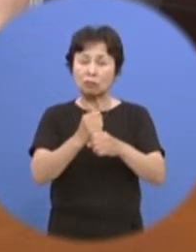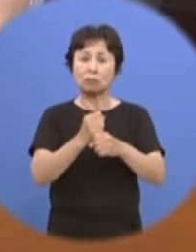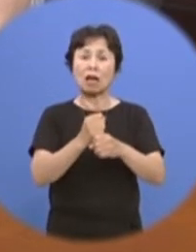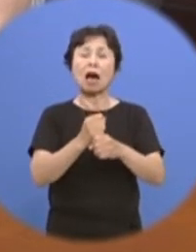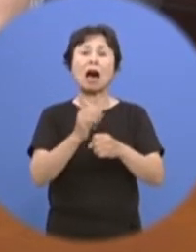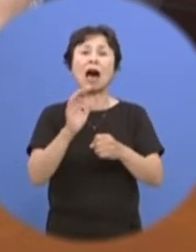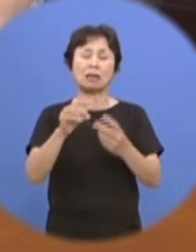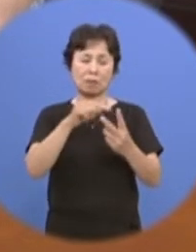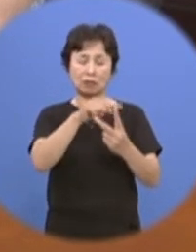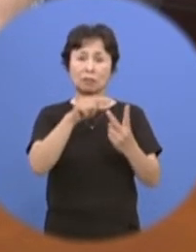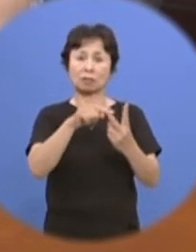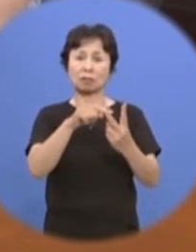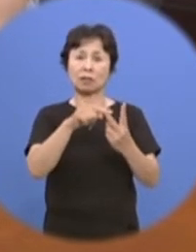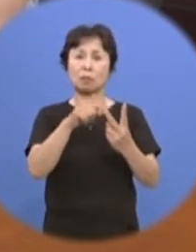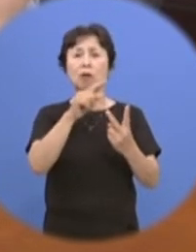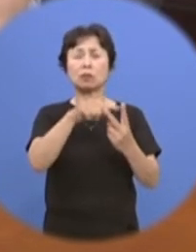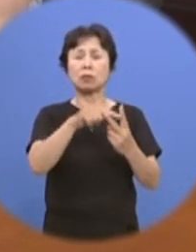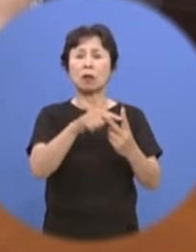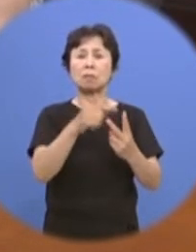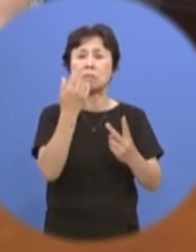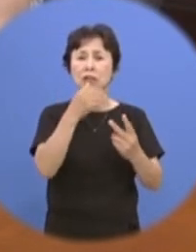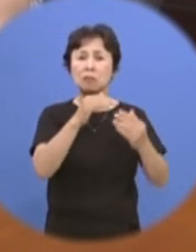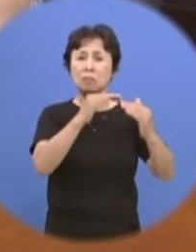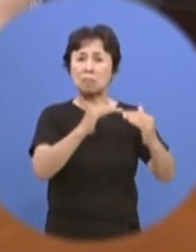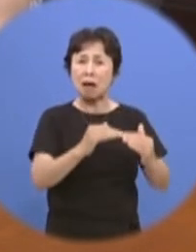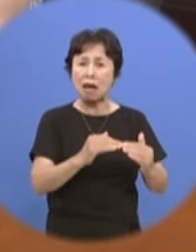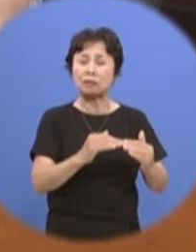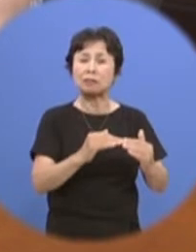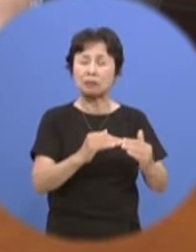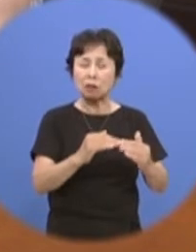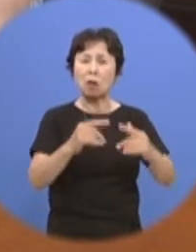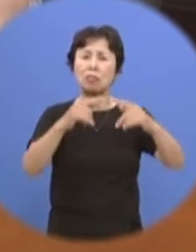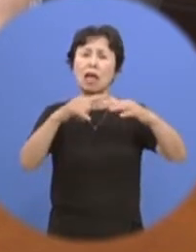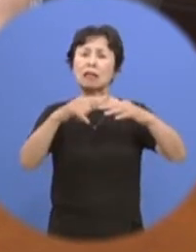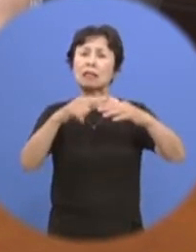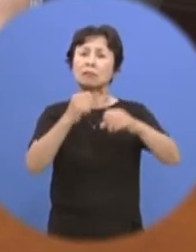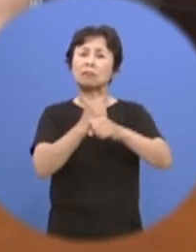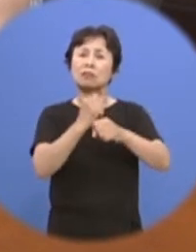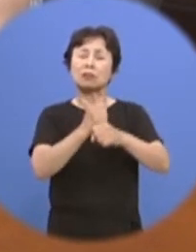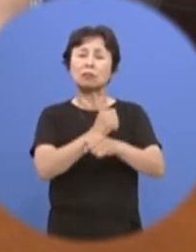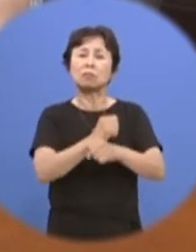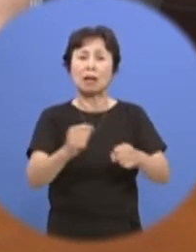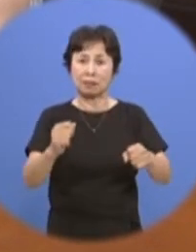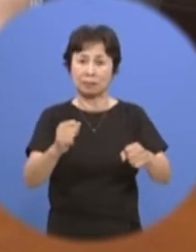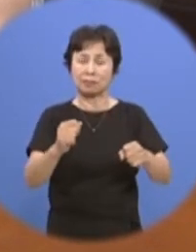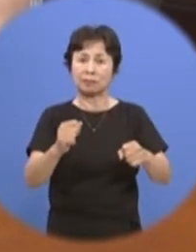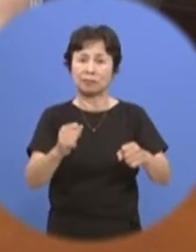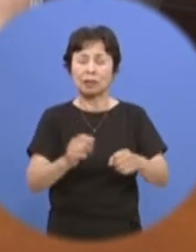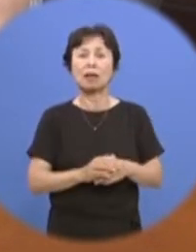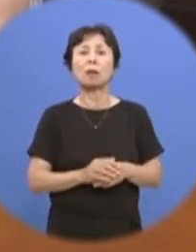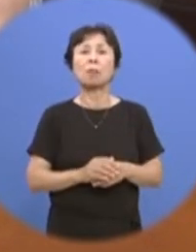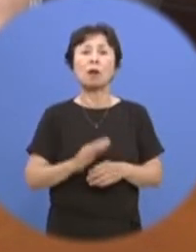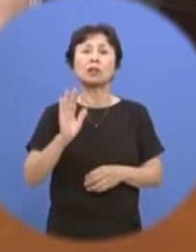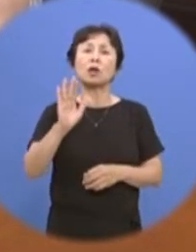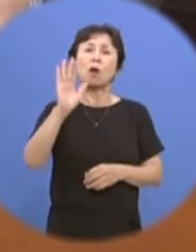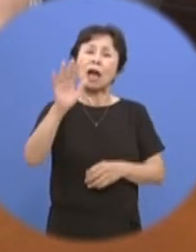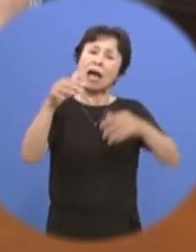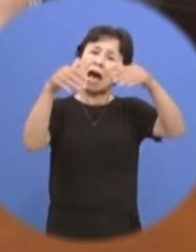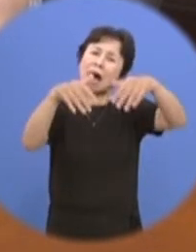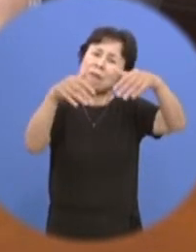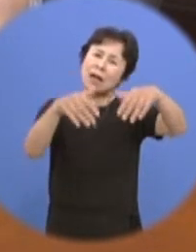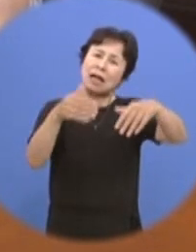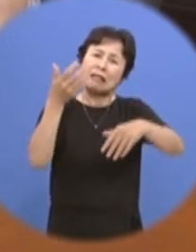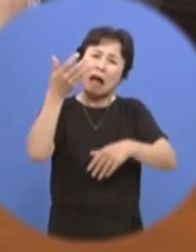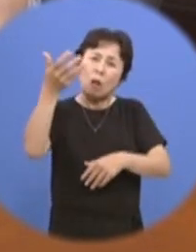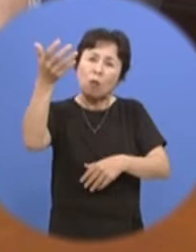を抜きすぎると困るんですよね、 はい、 だけど将来雨が降るなということが予想されるときは、はい、もう関西電力に